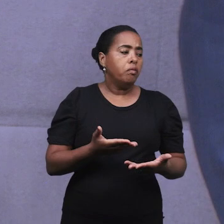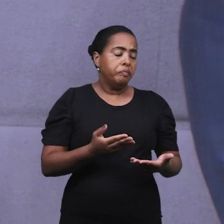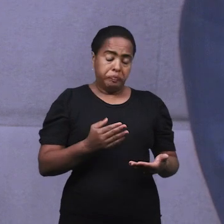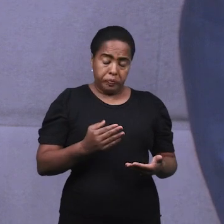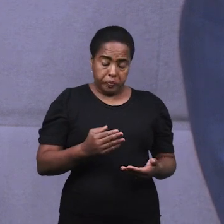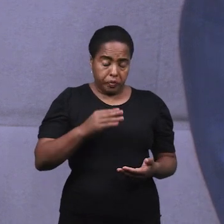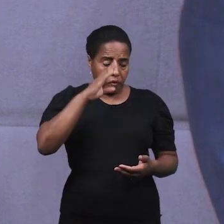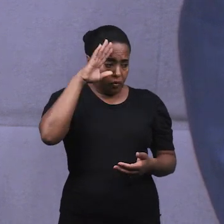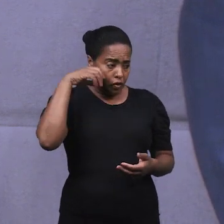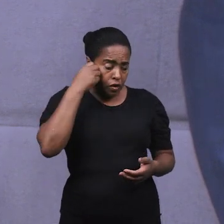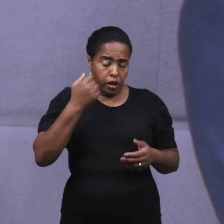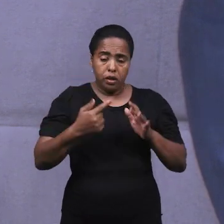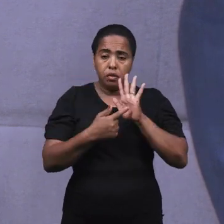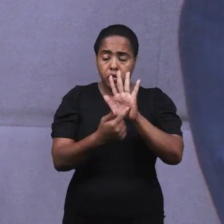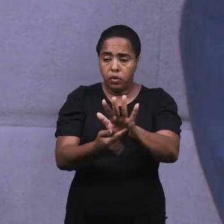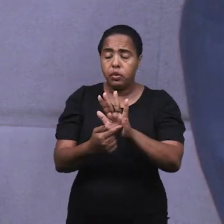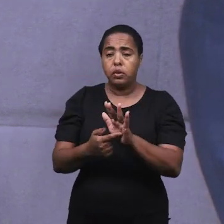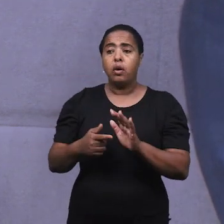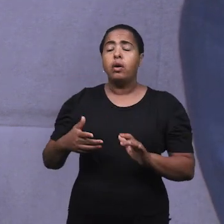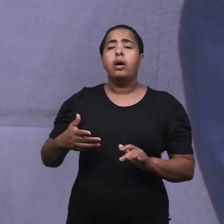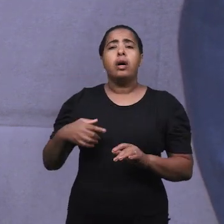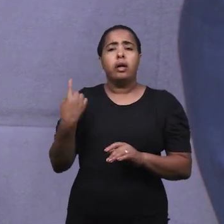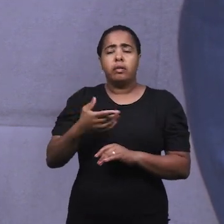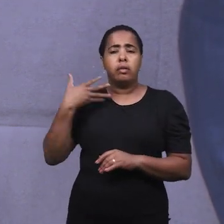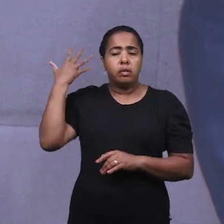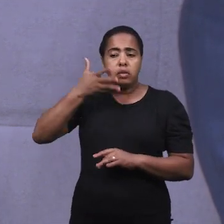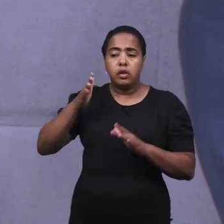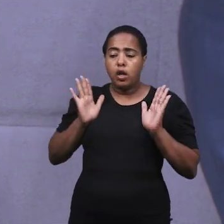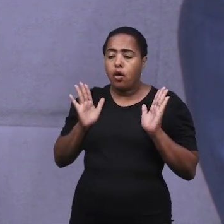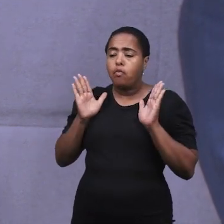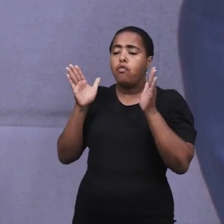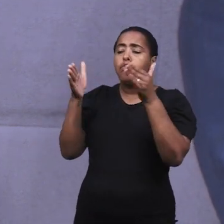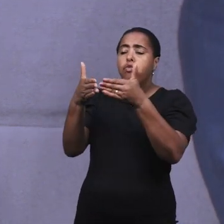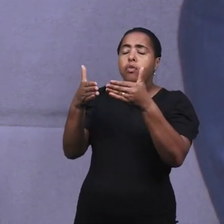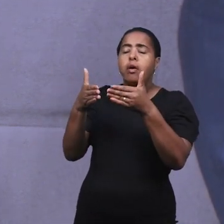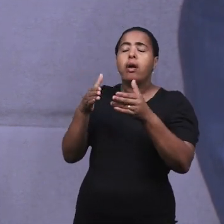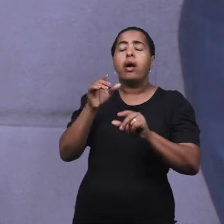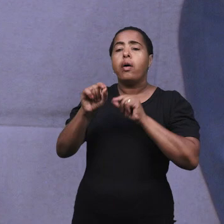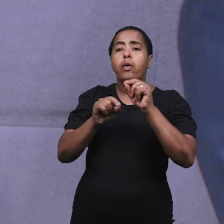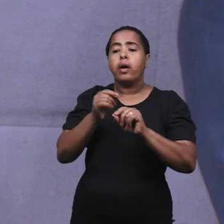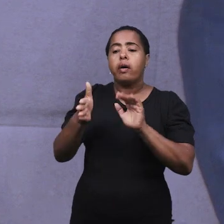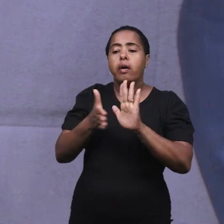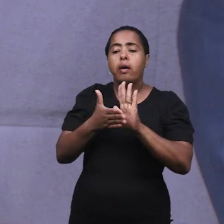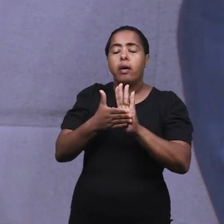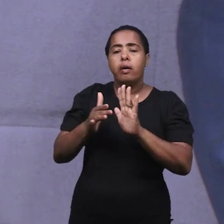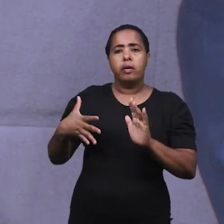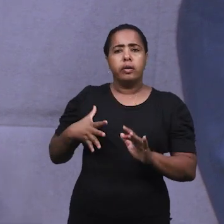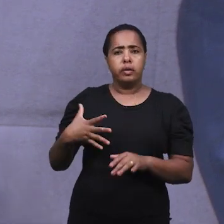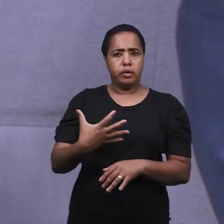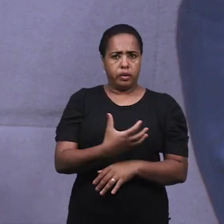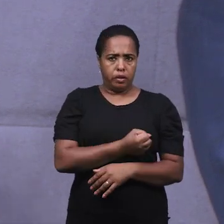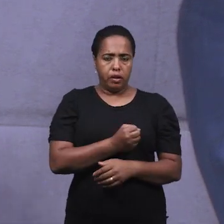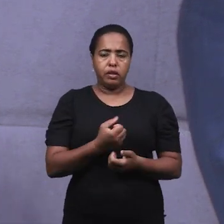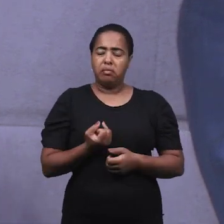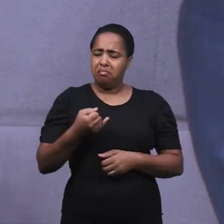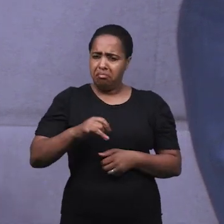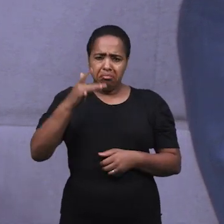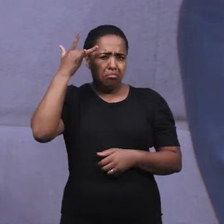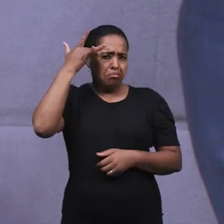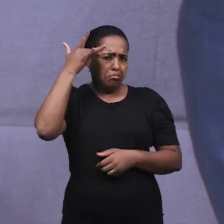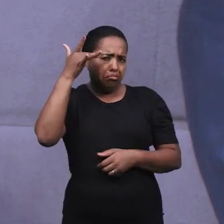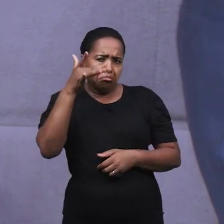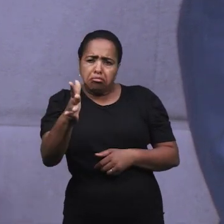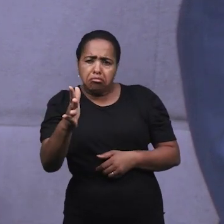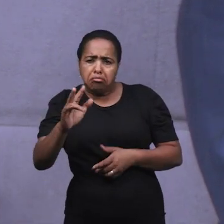comme vous avez déjà dit, Sergio, que notre message a comme centre exactement le projet de salut. Pour ceux